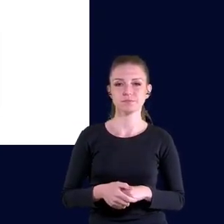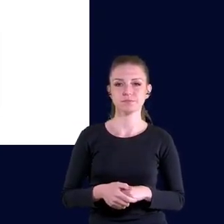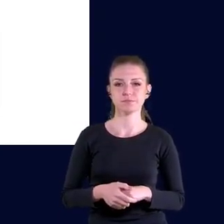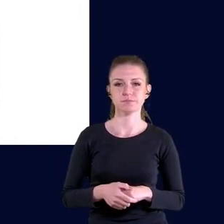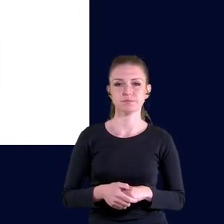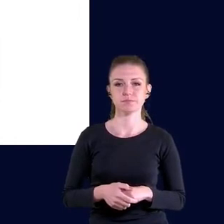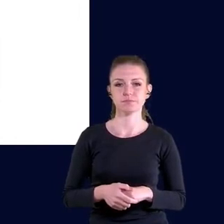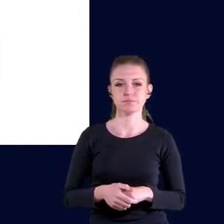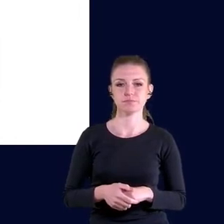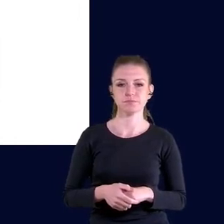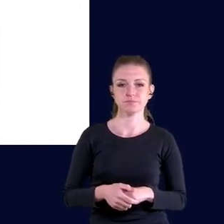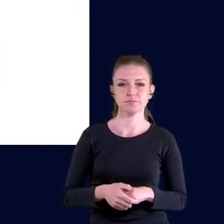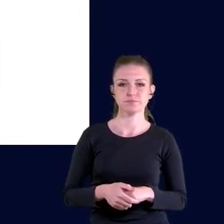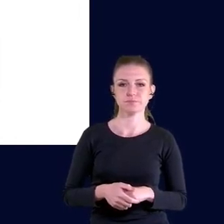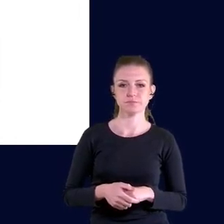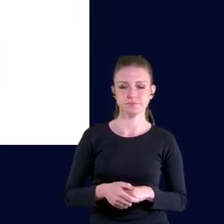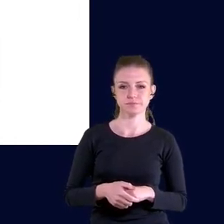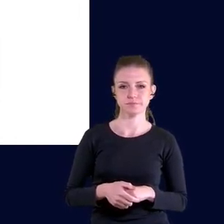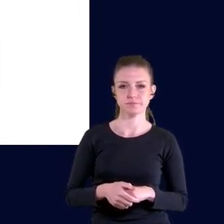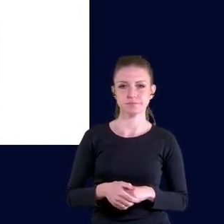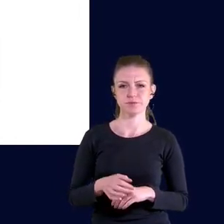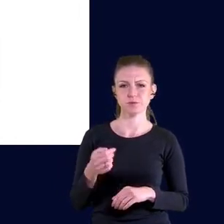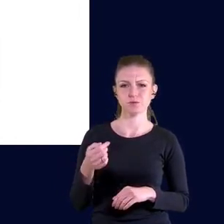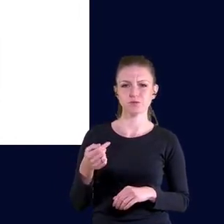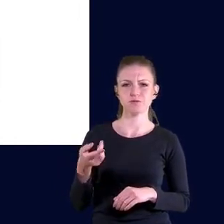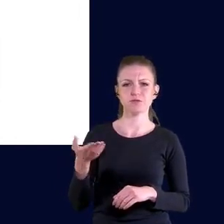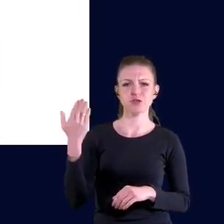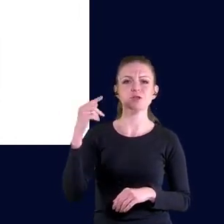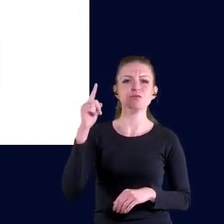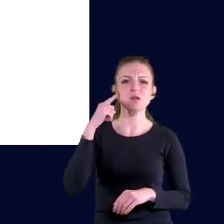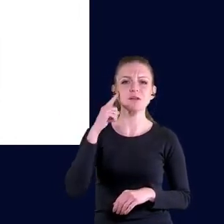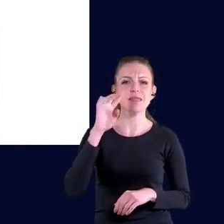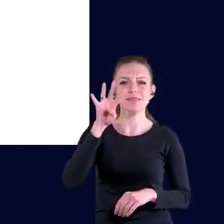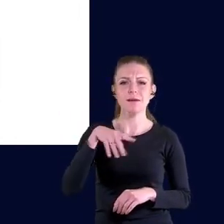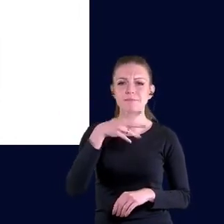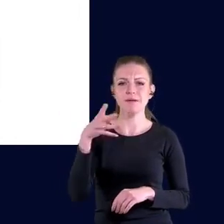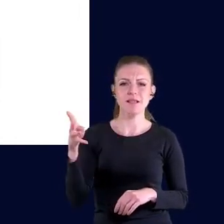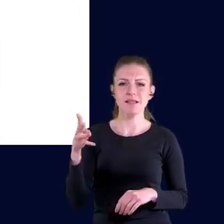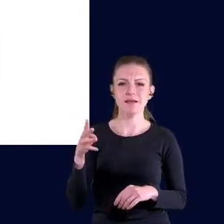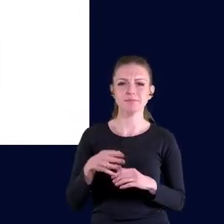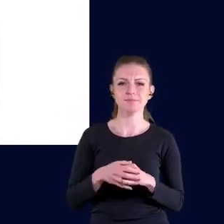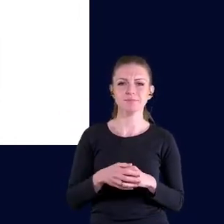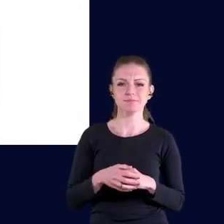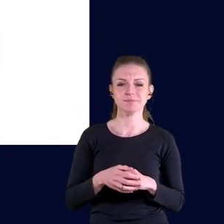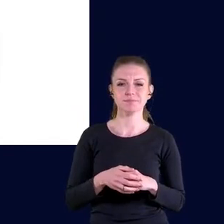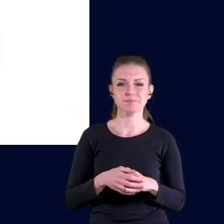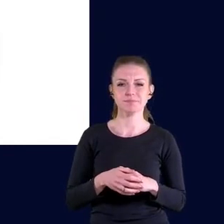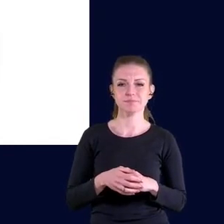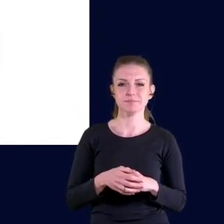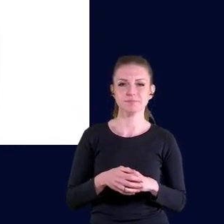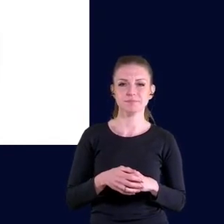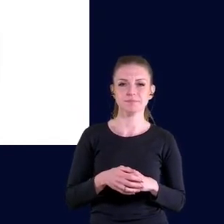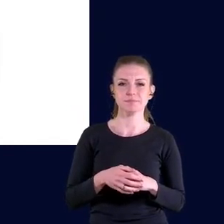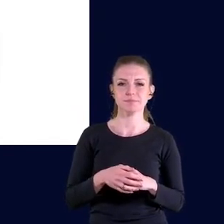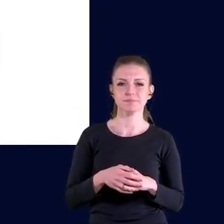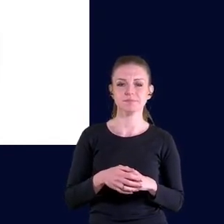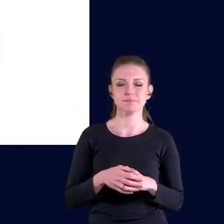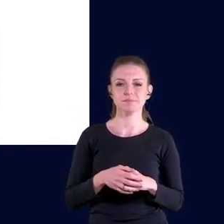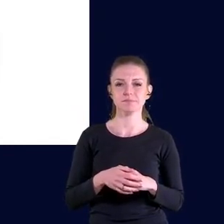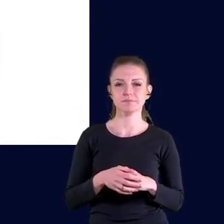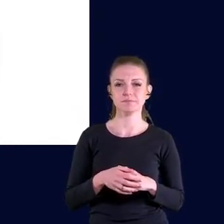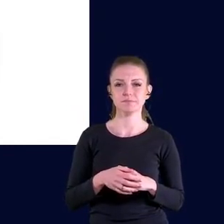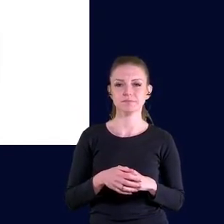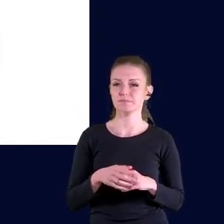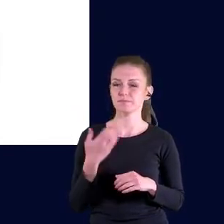zagnieżdżone tabelę to już też państwo na poprzednich prezentacjach słyszeli że to to jest bardzo niewygodne do